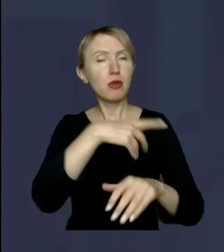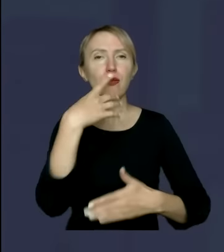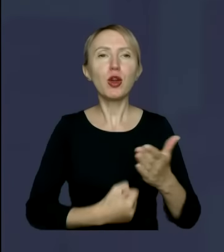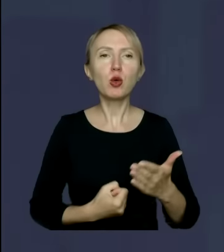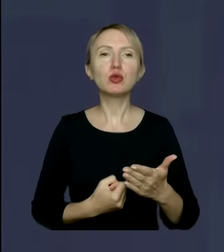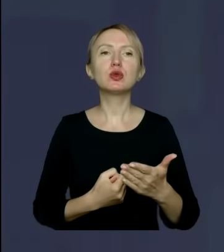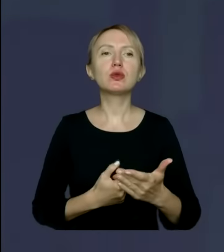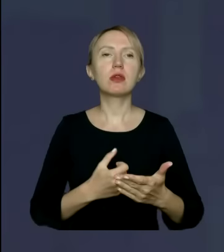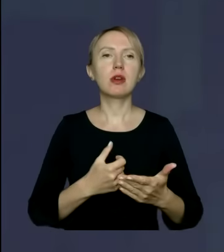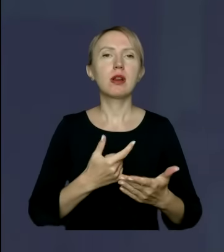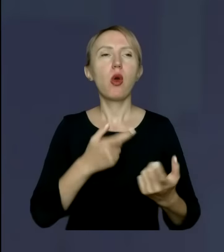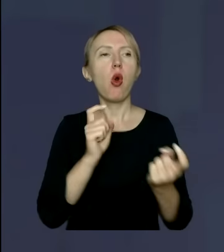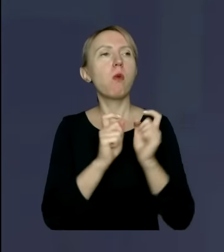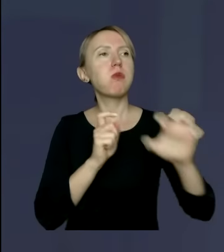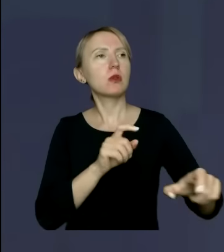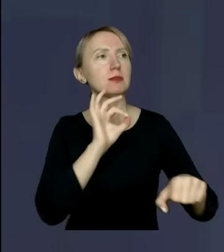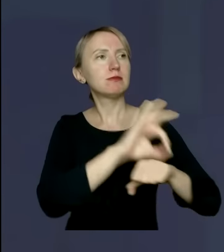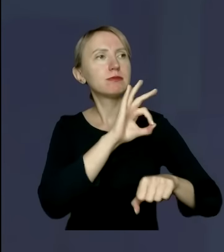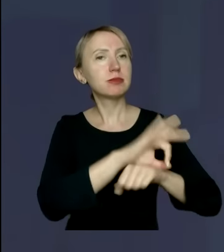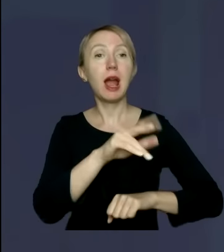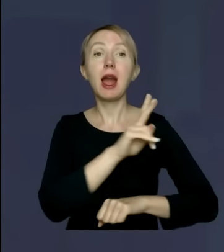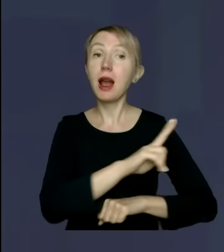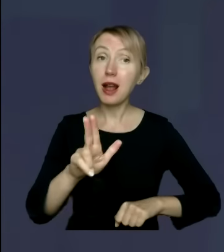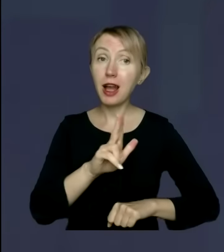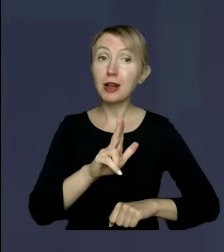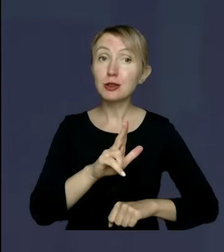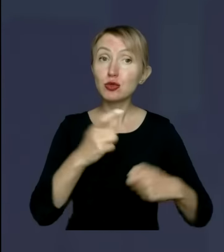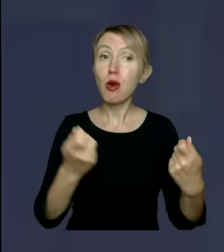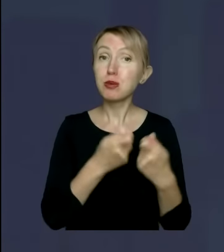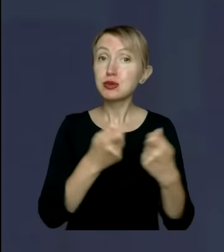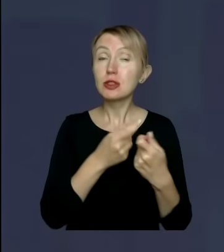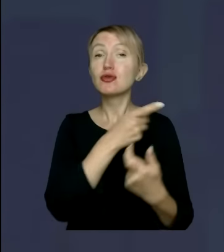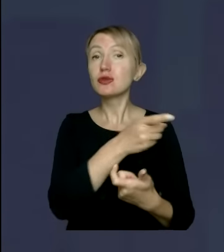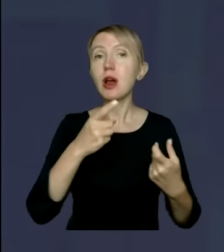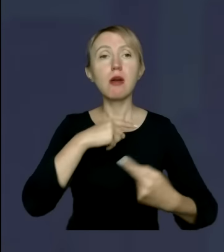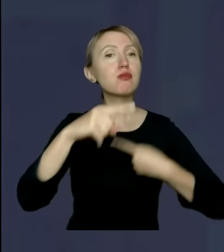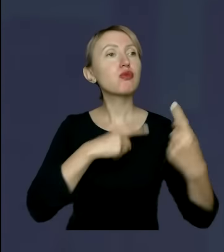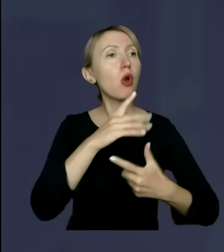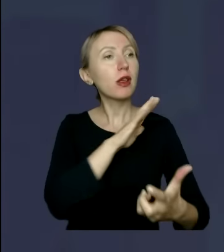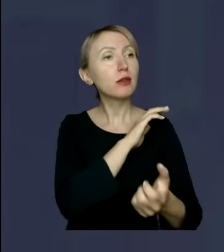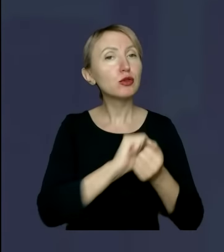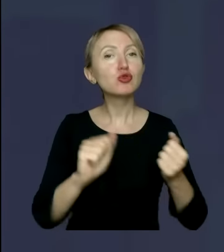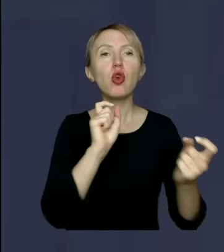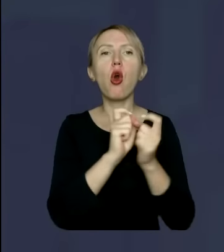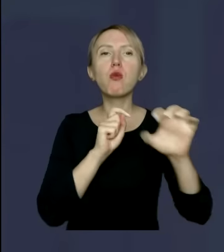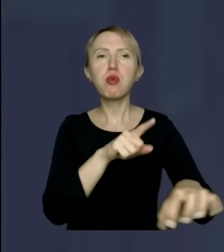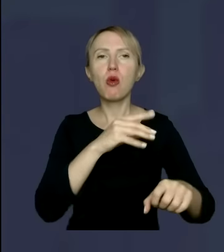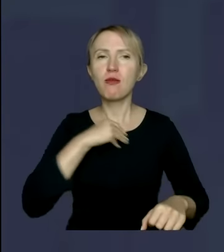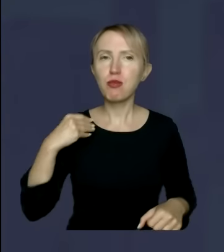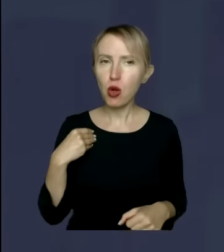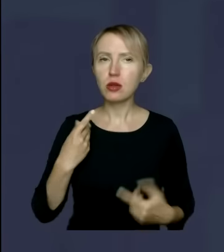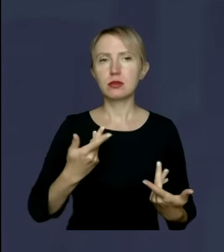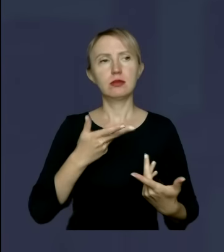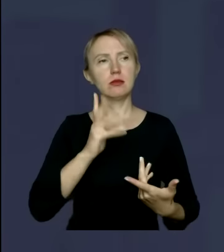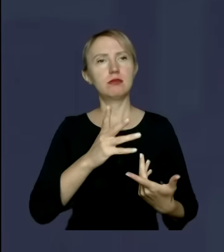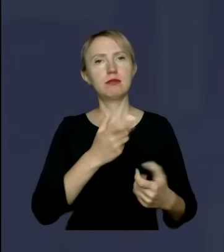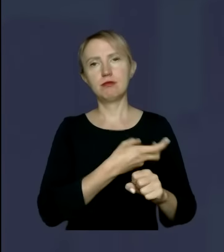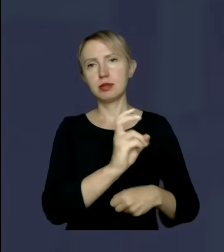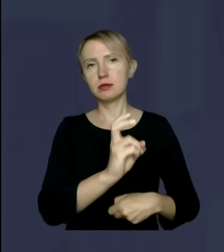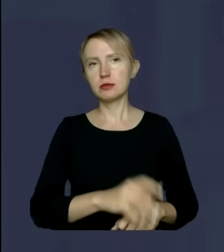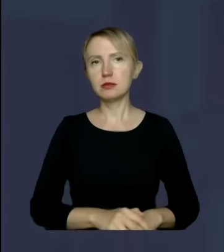ścigania A każdy kto staje na drodze temu wielkiemu procesowi niszczenia opozycji w Polsce ma zostać